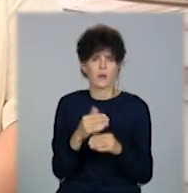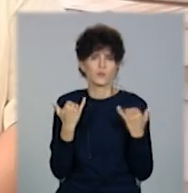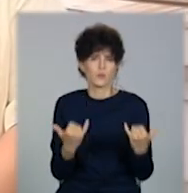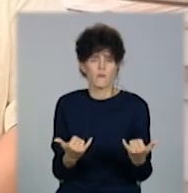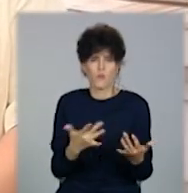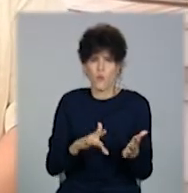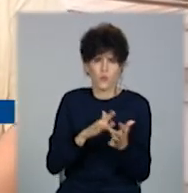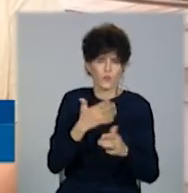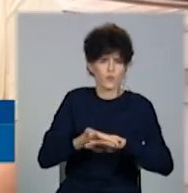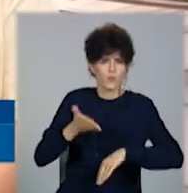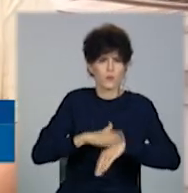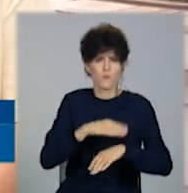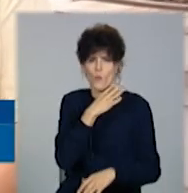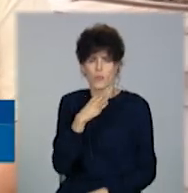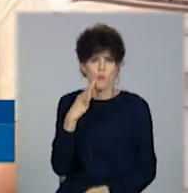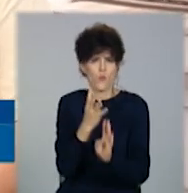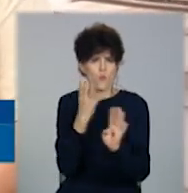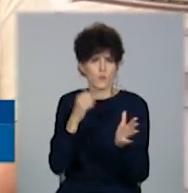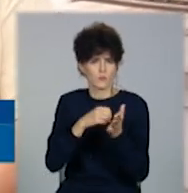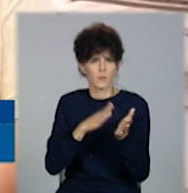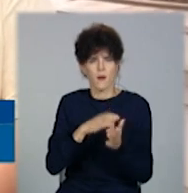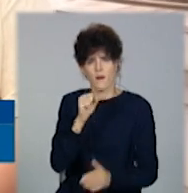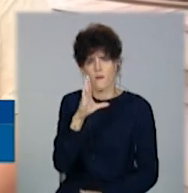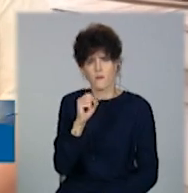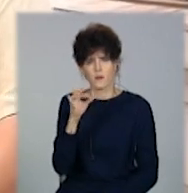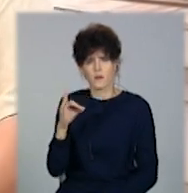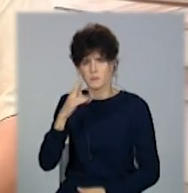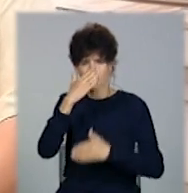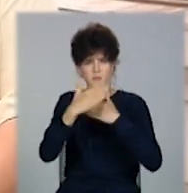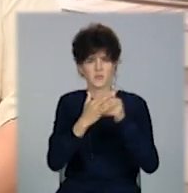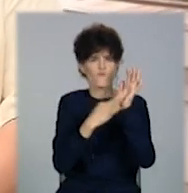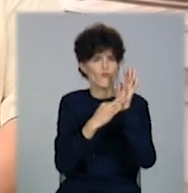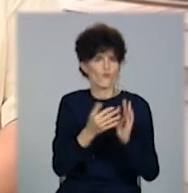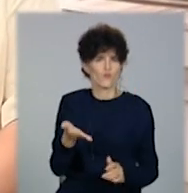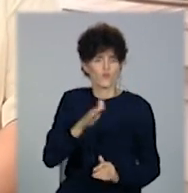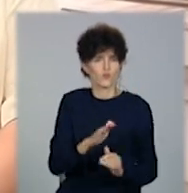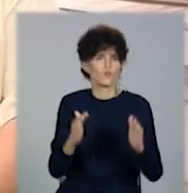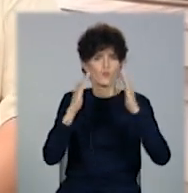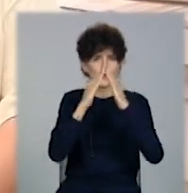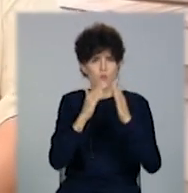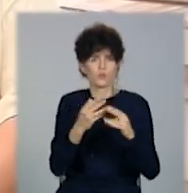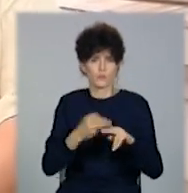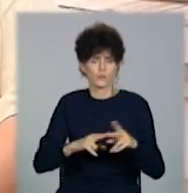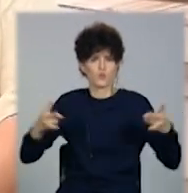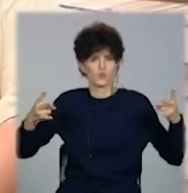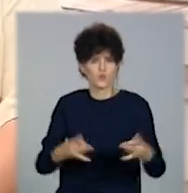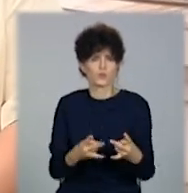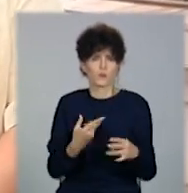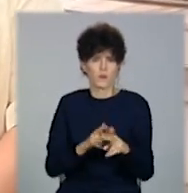там, ну, скажем так, порядка там 80, да, таких домов, которые нуждаются